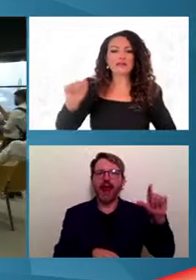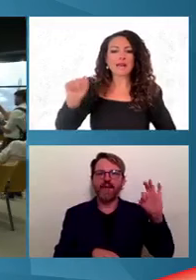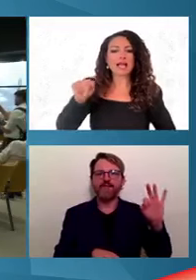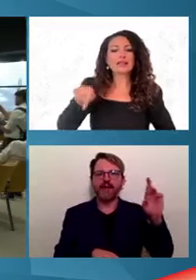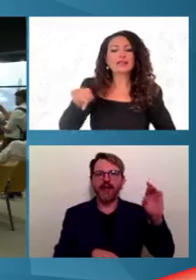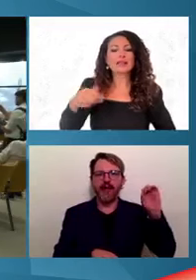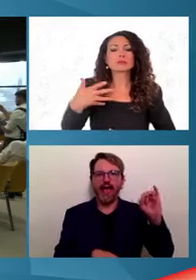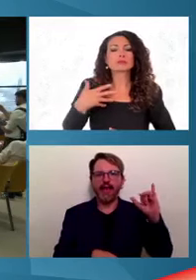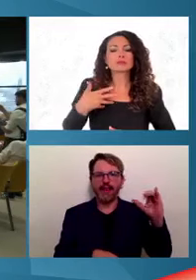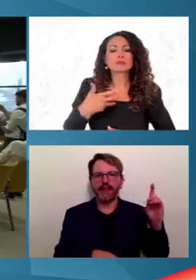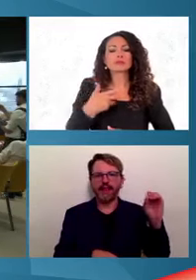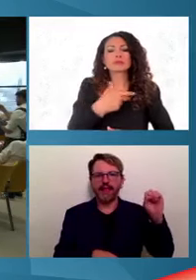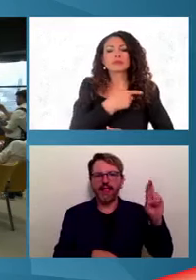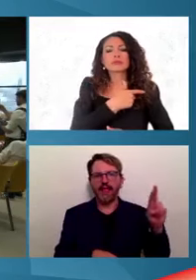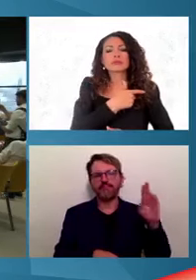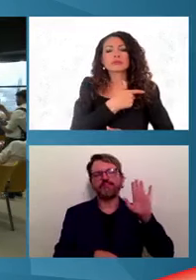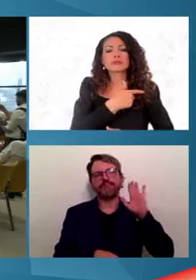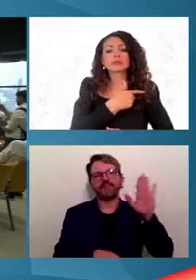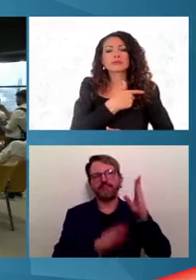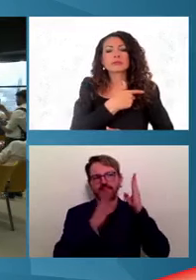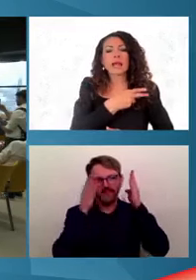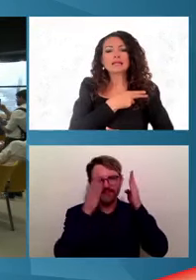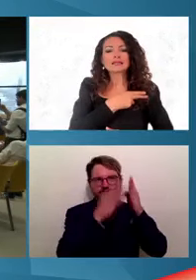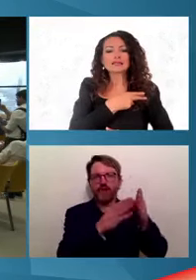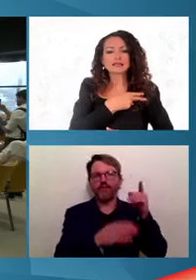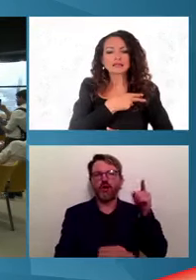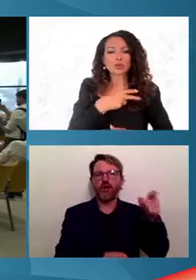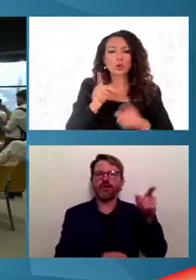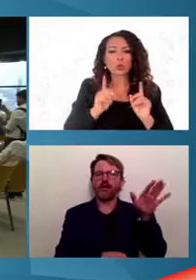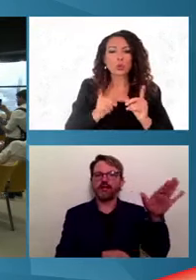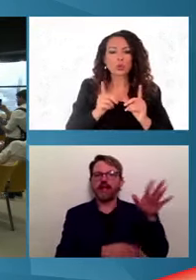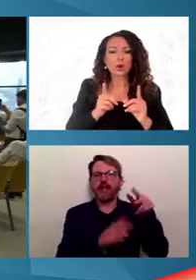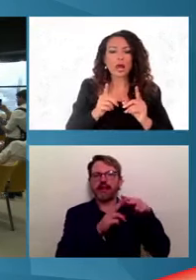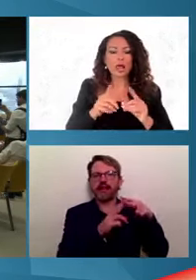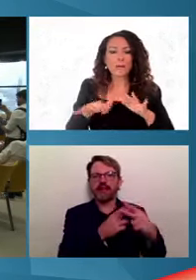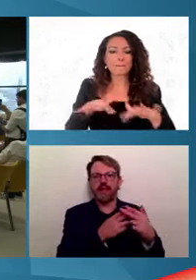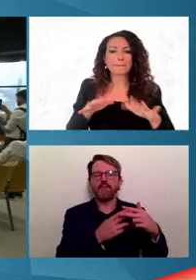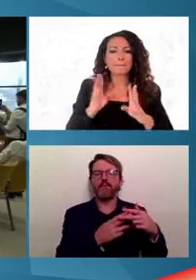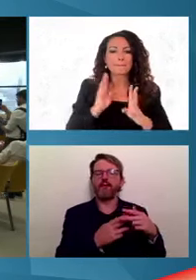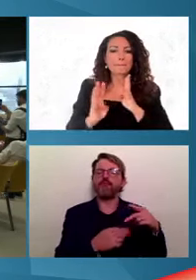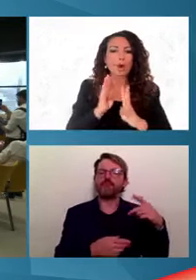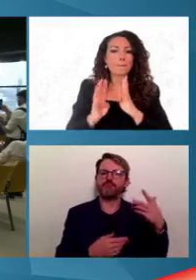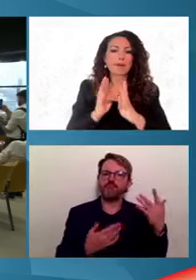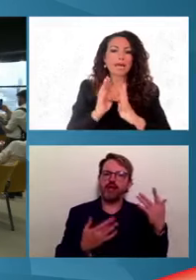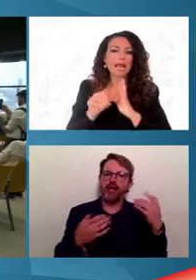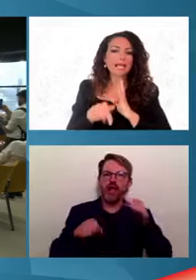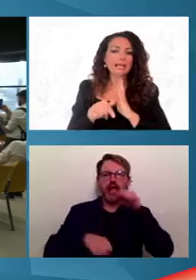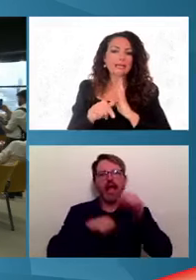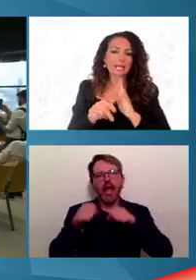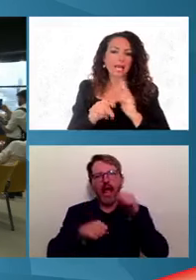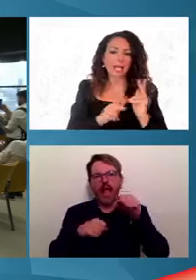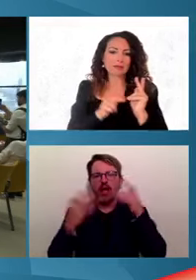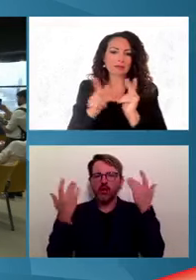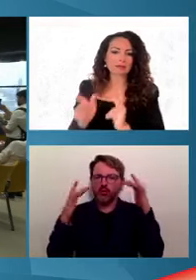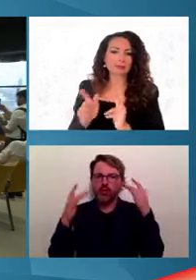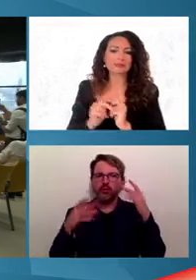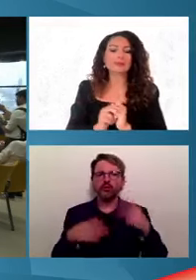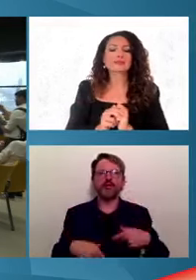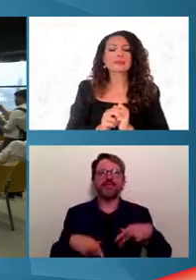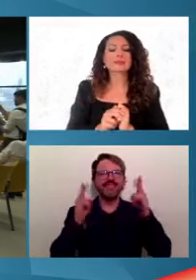mit seinem Team das Ziel, Südtirol zu bewegen, Radkultur, Sicherheit auf den